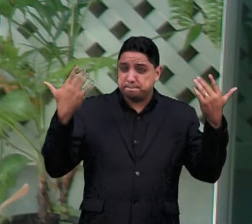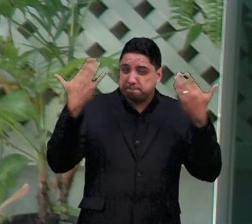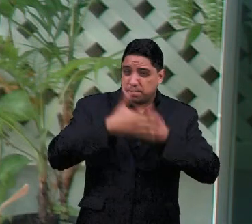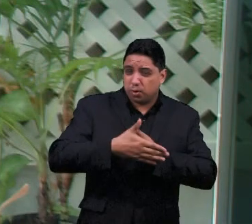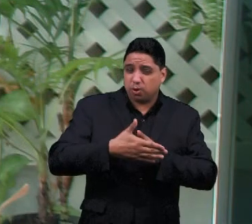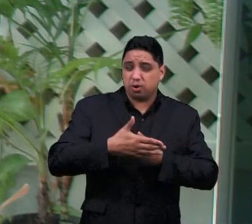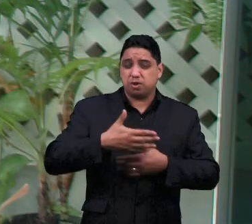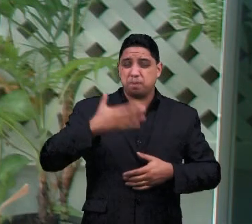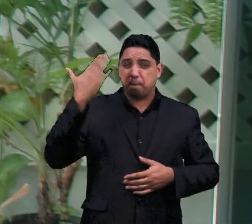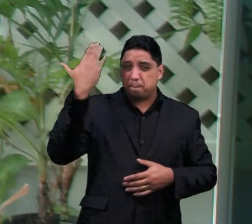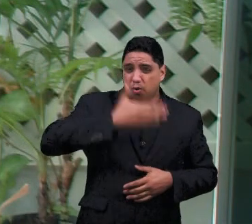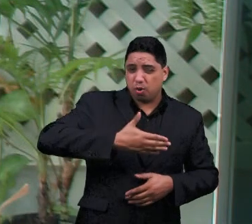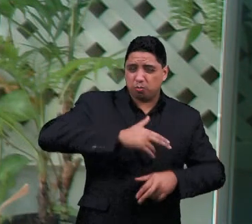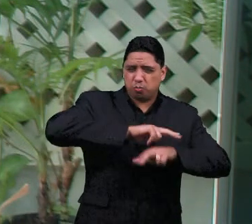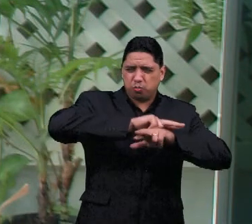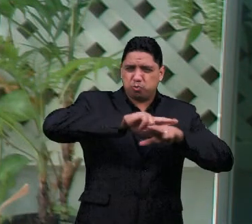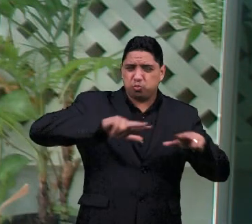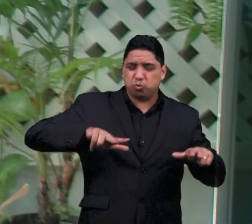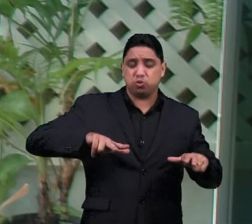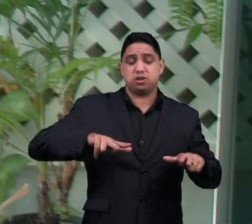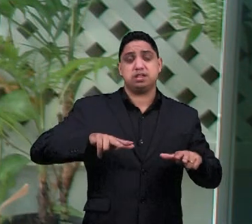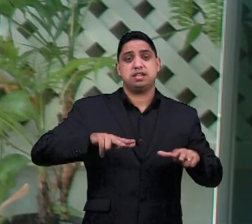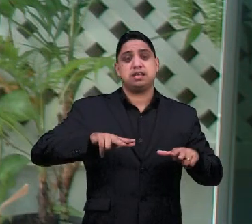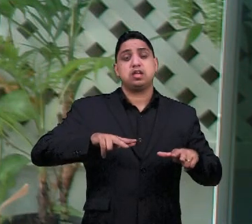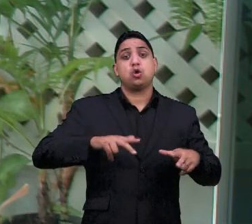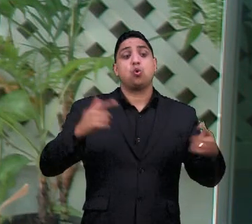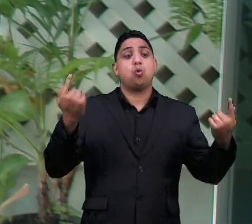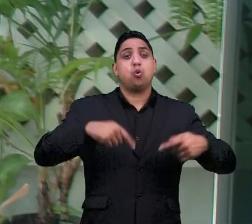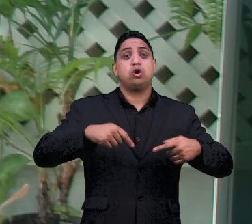de confusion, de désolation, de ténèbres,